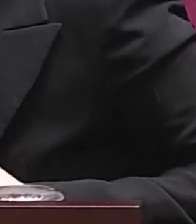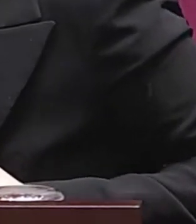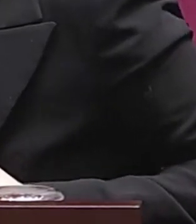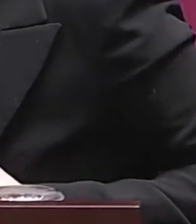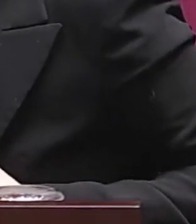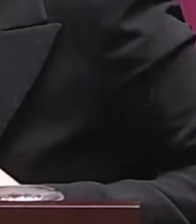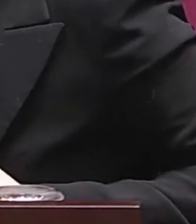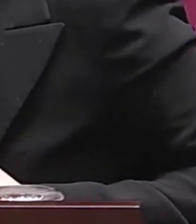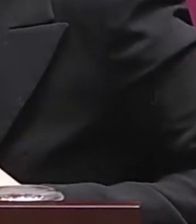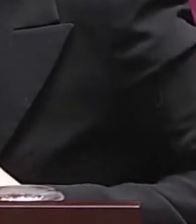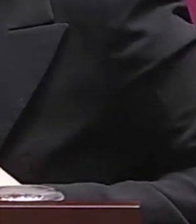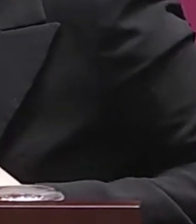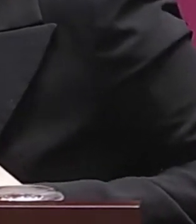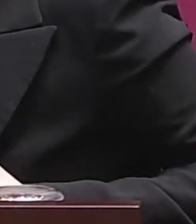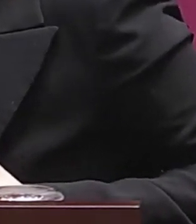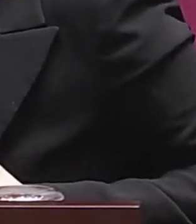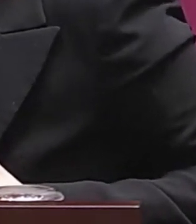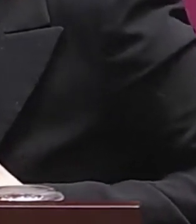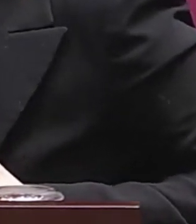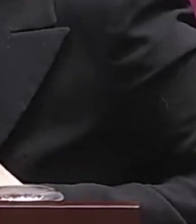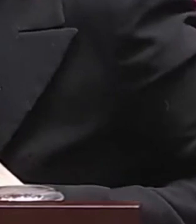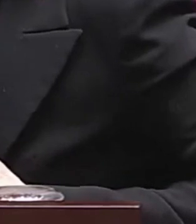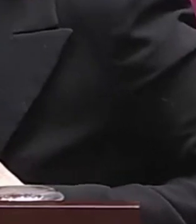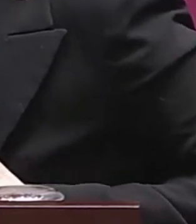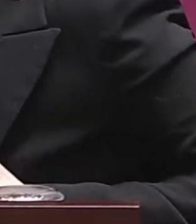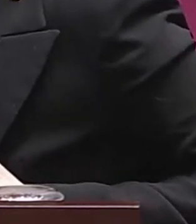받는 법무부가 좀 더 노력을 해요